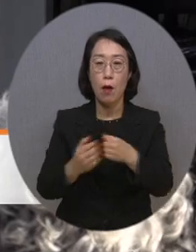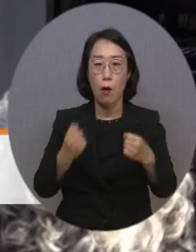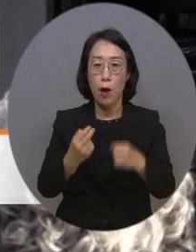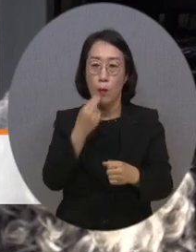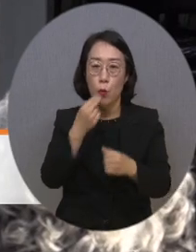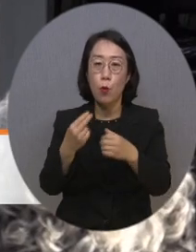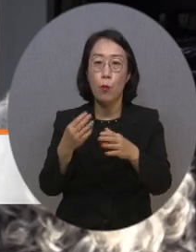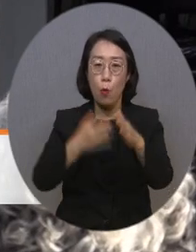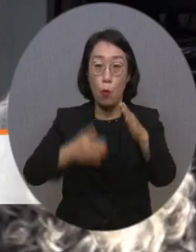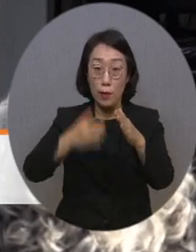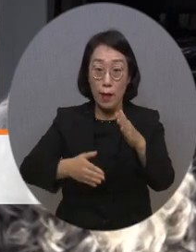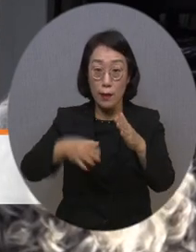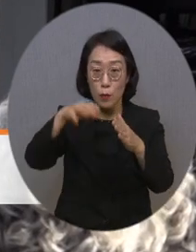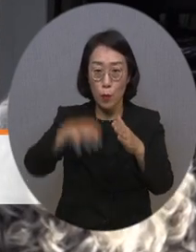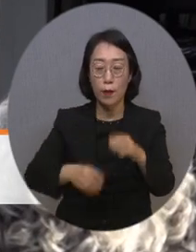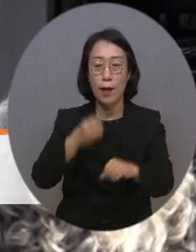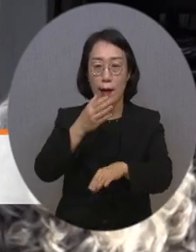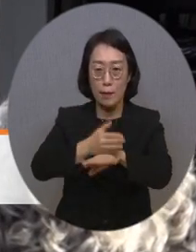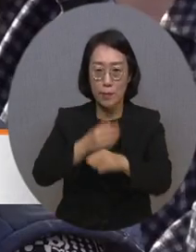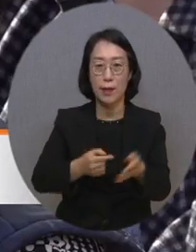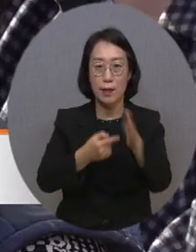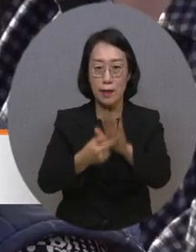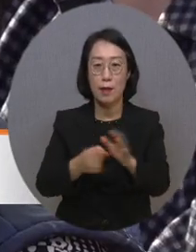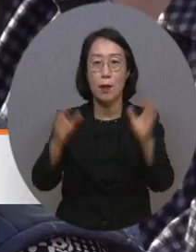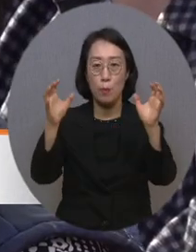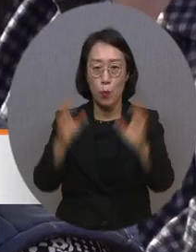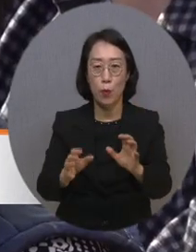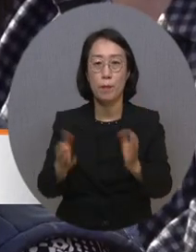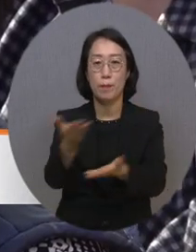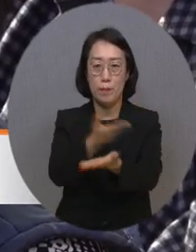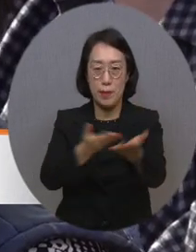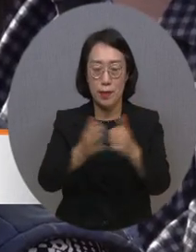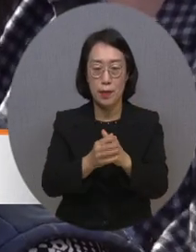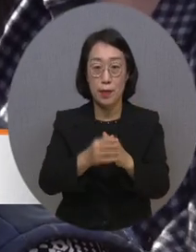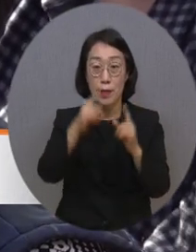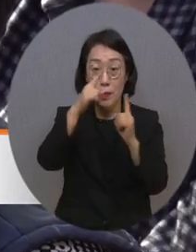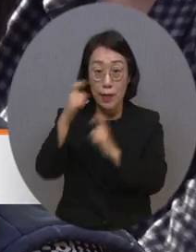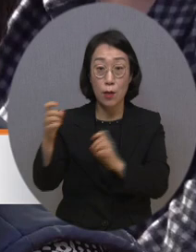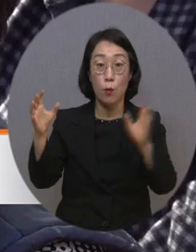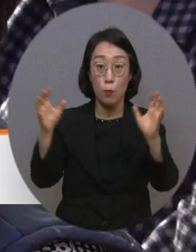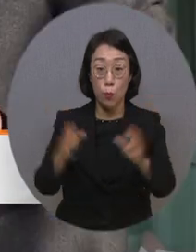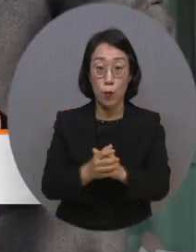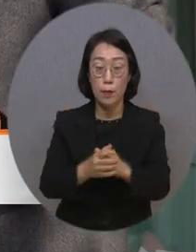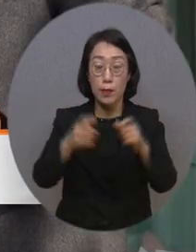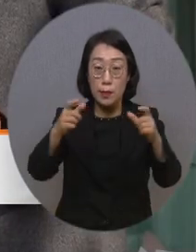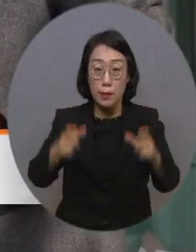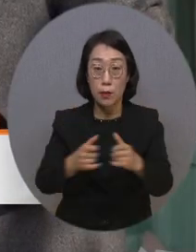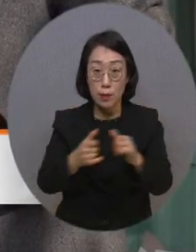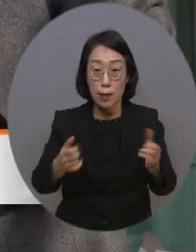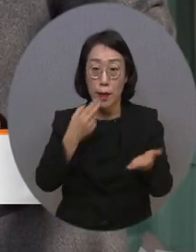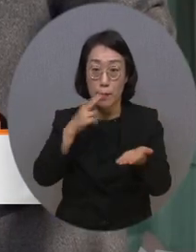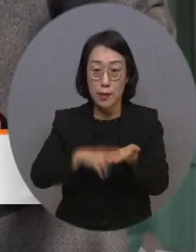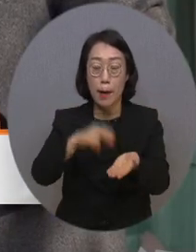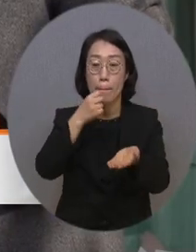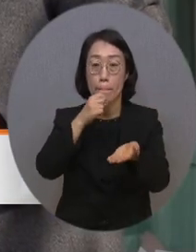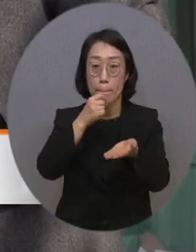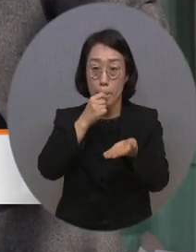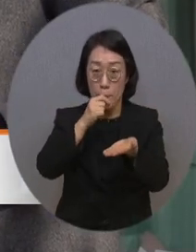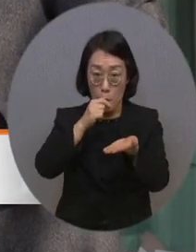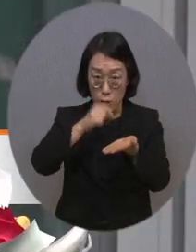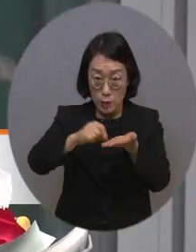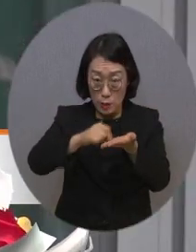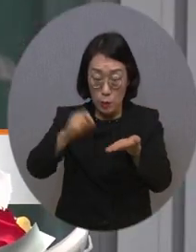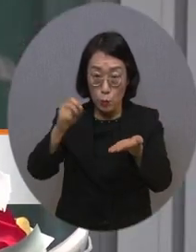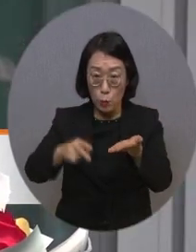국민건강보험공단에 감사한 마음을 전하는 행사가 진행됐습니다. 기념식에서는 지역 주민들이 준비한 감사편지와 감사패